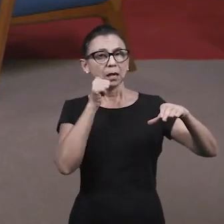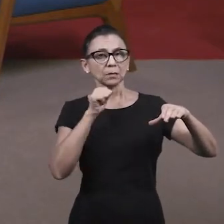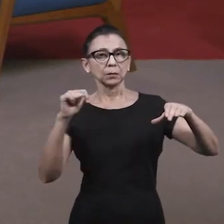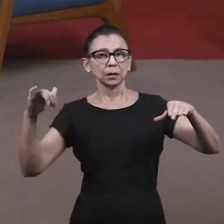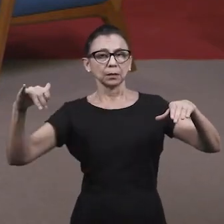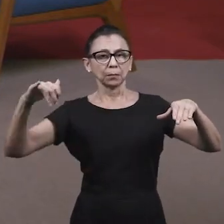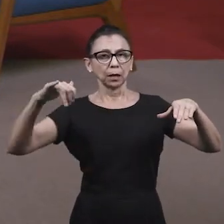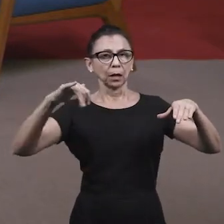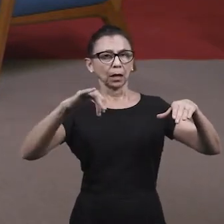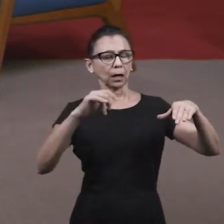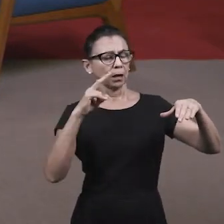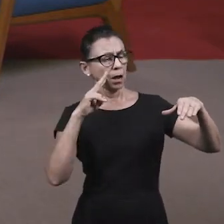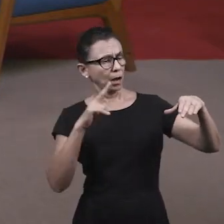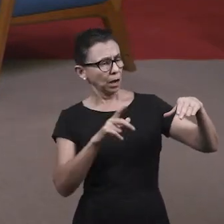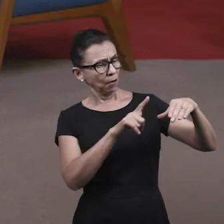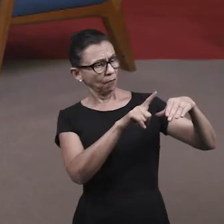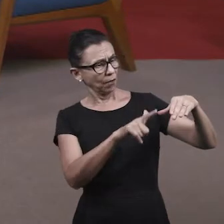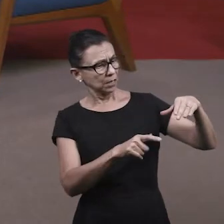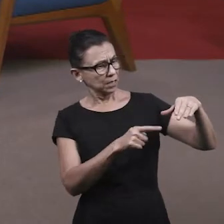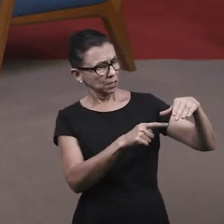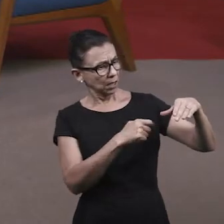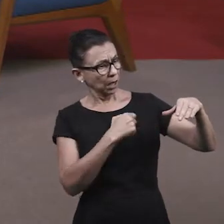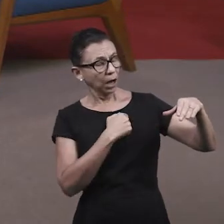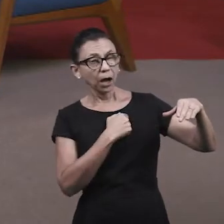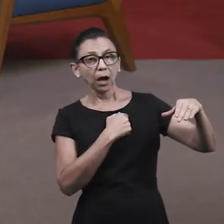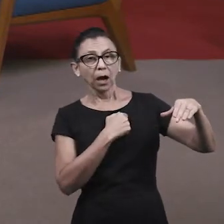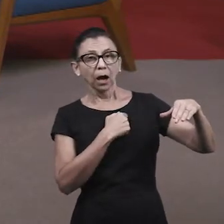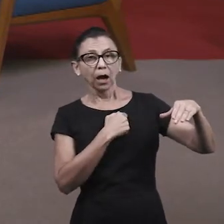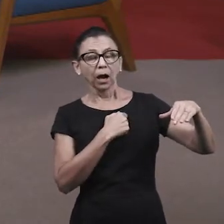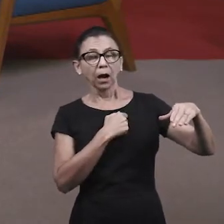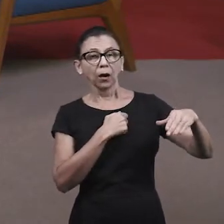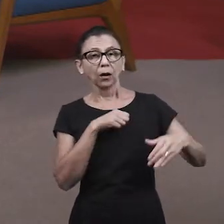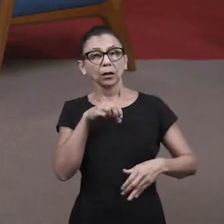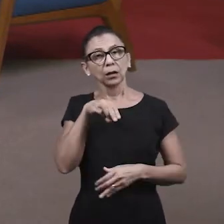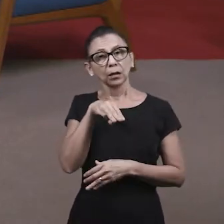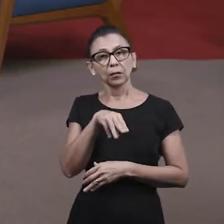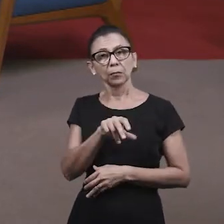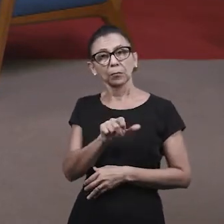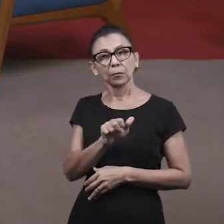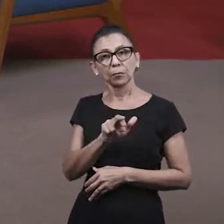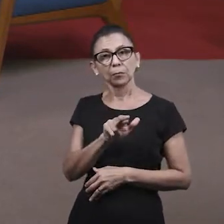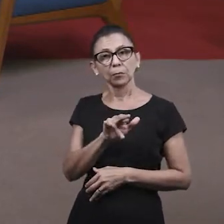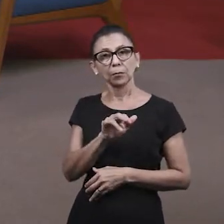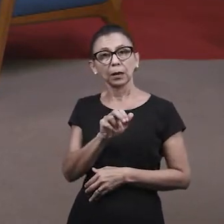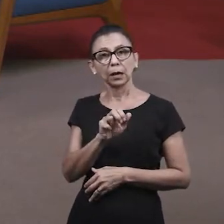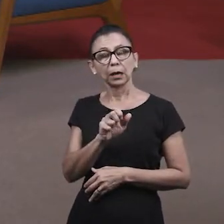la pierre retournée, et une de ces femmes, Maria, a cette expérience avec Jésus,